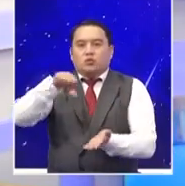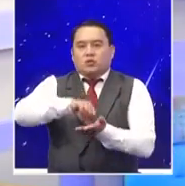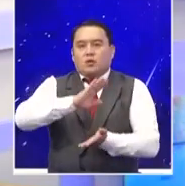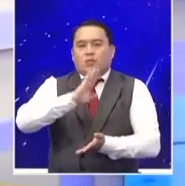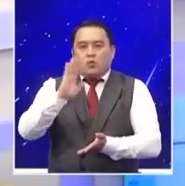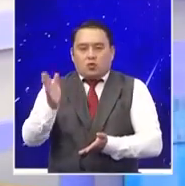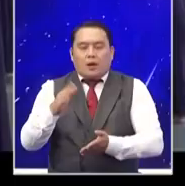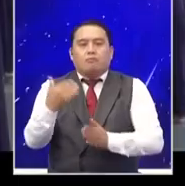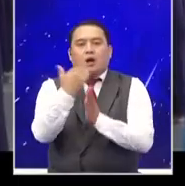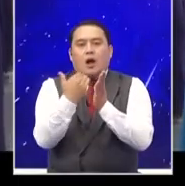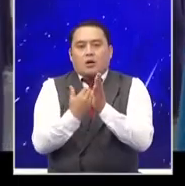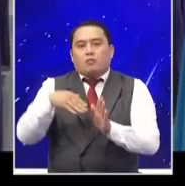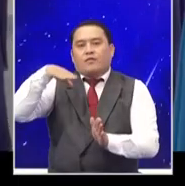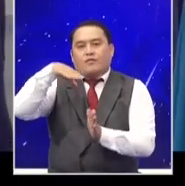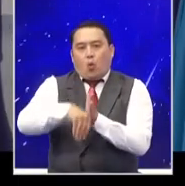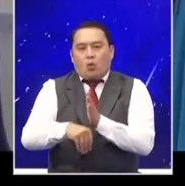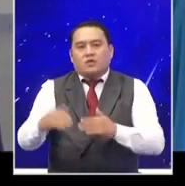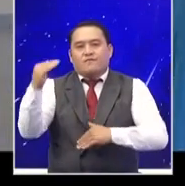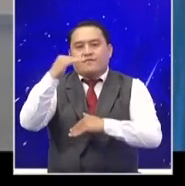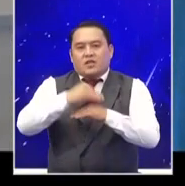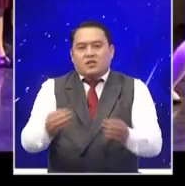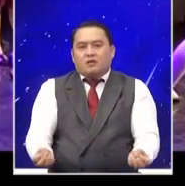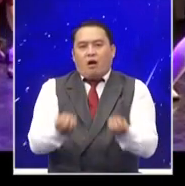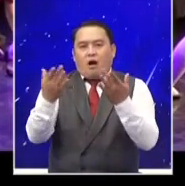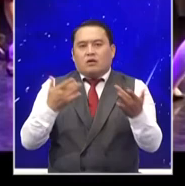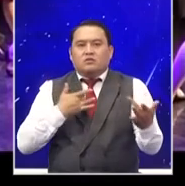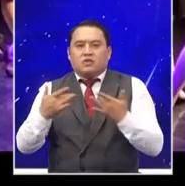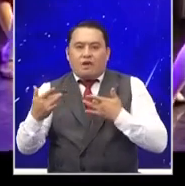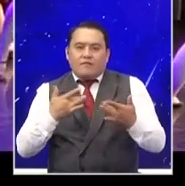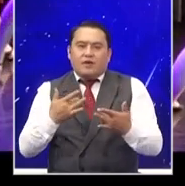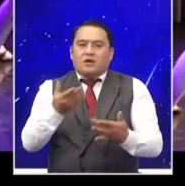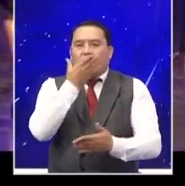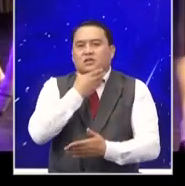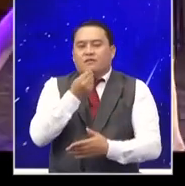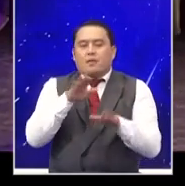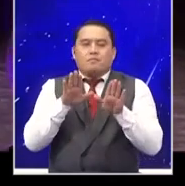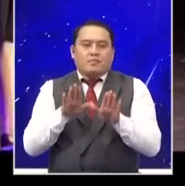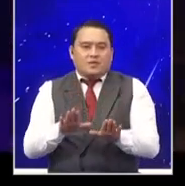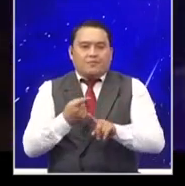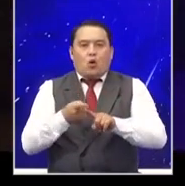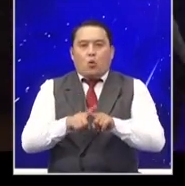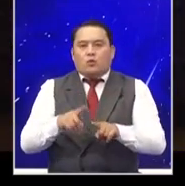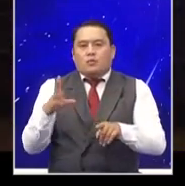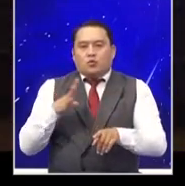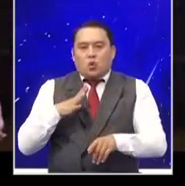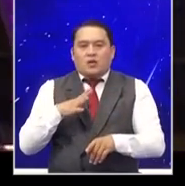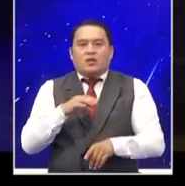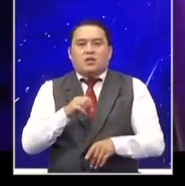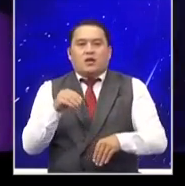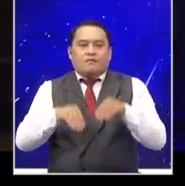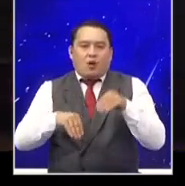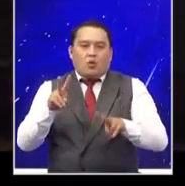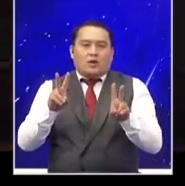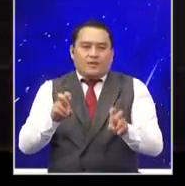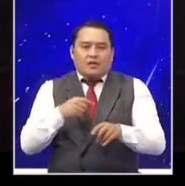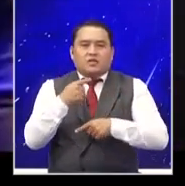В концертную программу благотворительных вечеров войдут яркие спектакли, ставшие визитной карточкой театра. Одним из них является